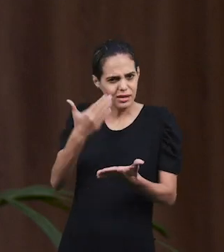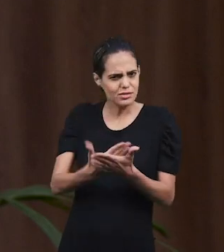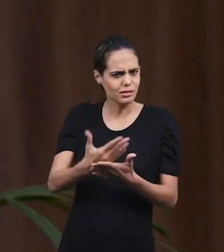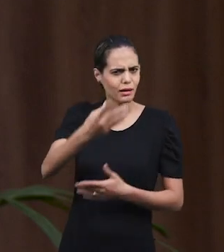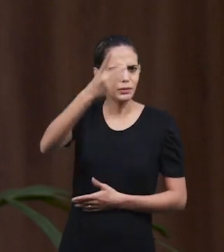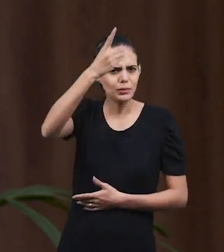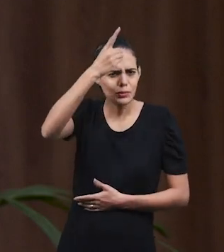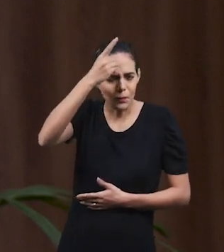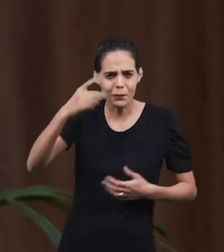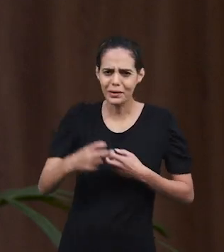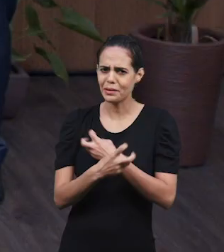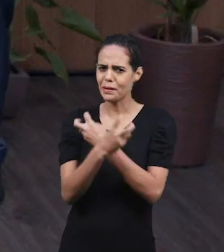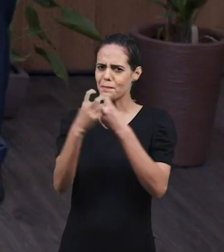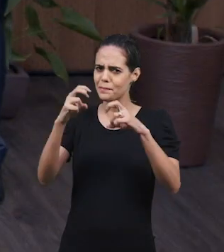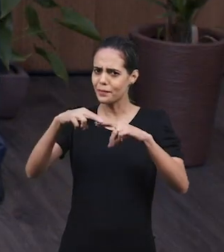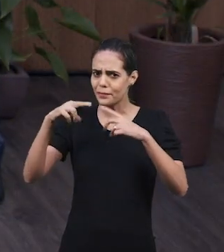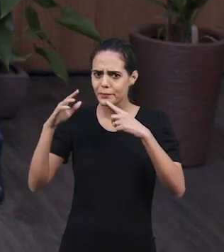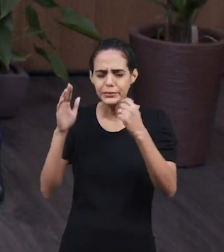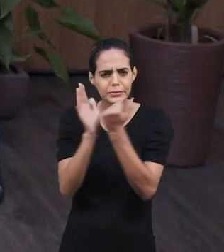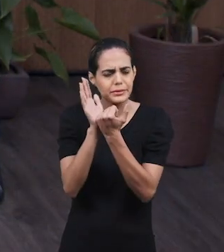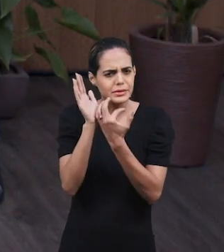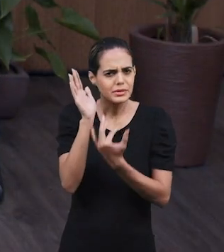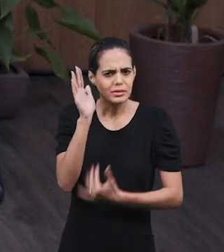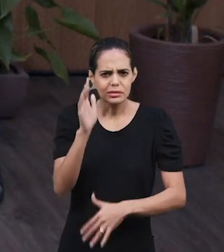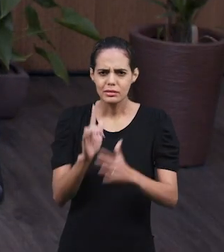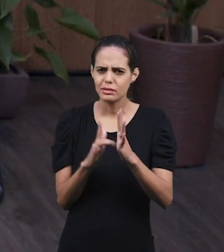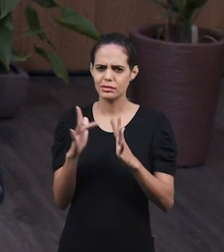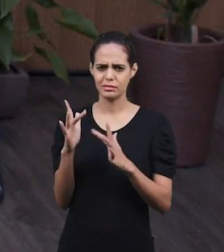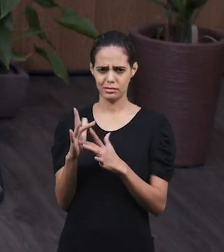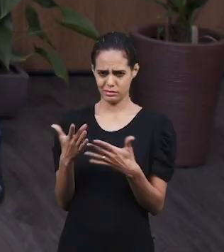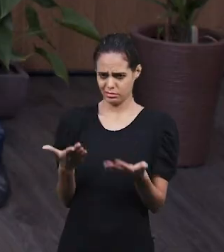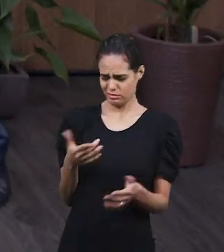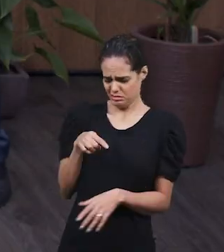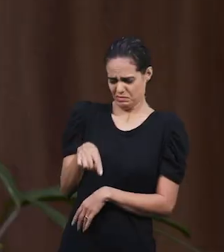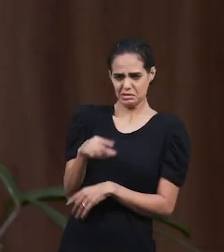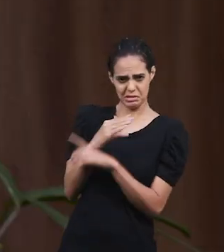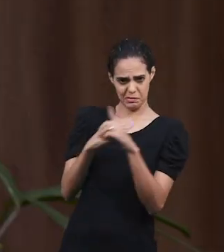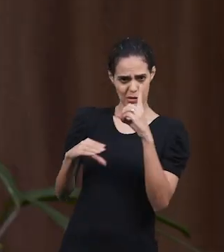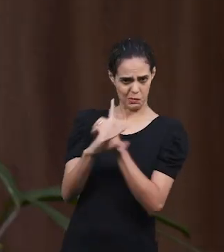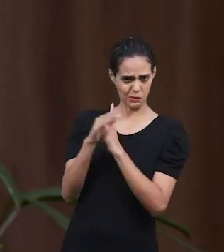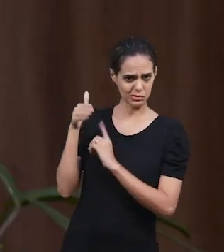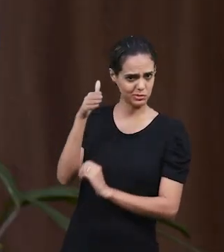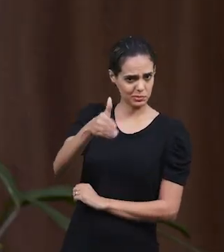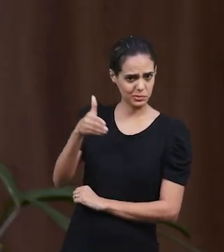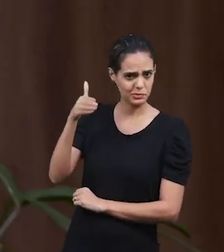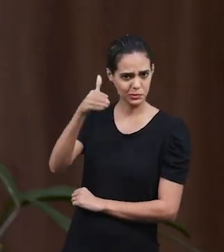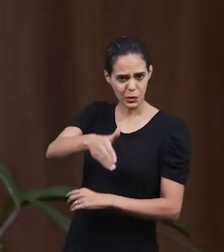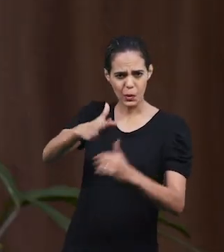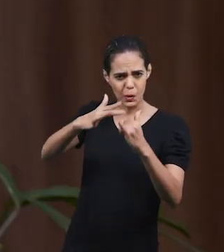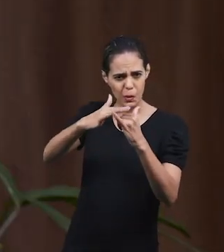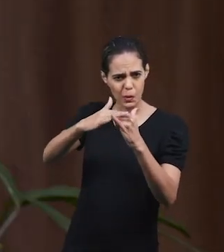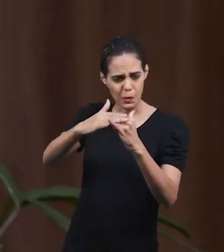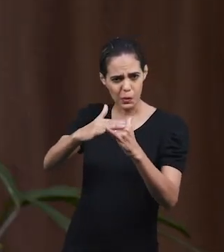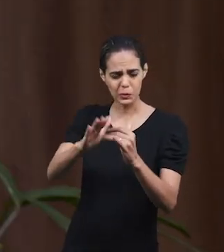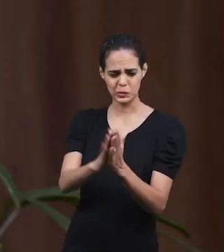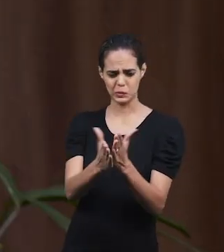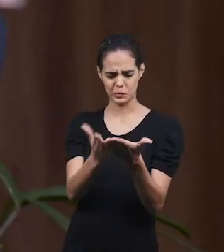avoir des dons spirituels, vous allez clamer par le sang de Jésus, vous allez participer des